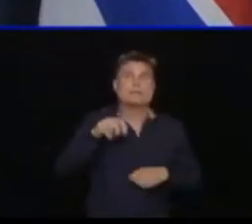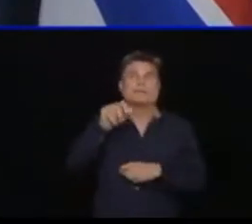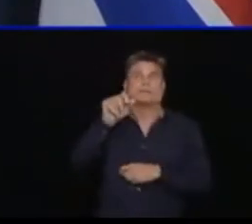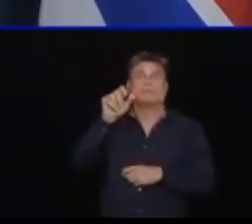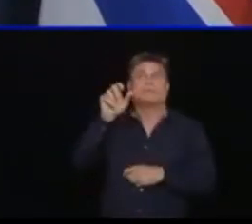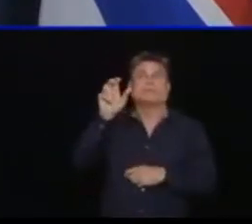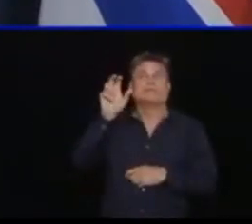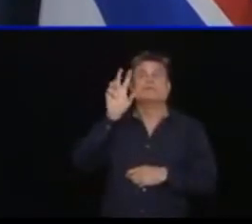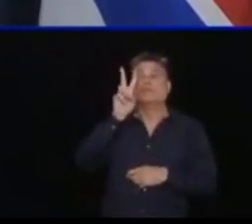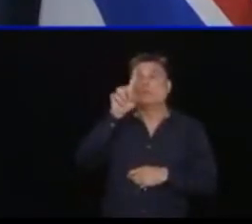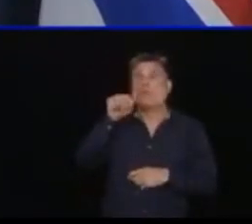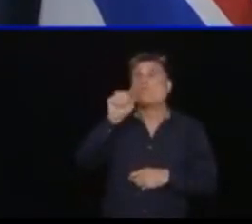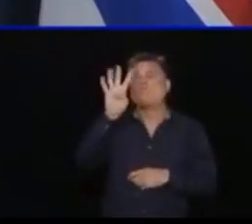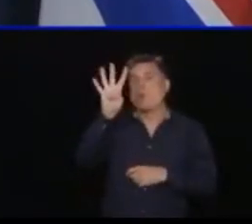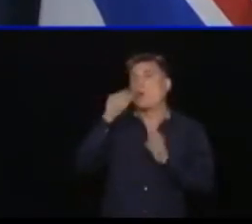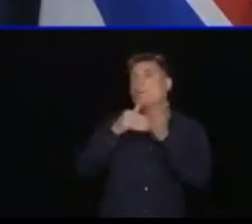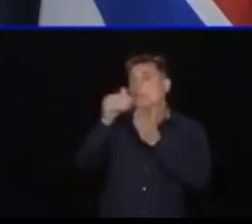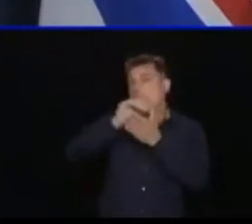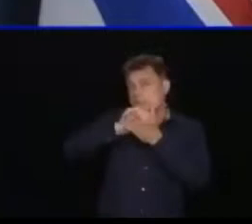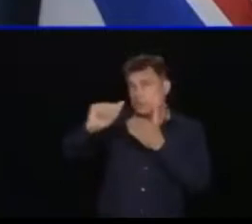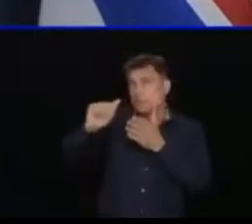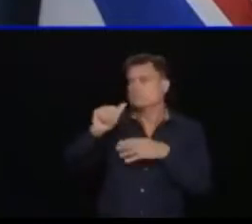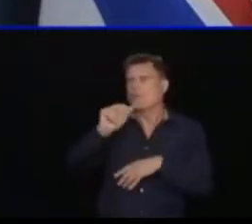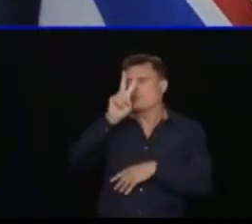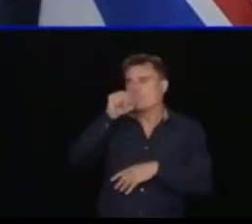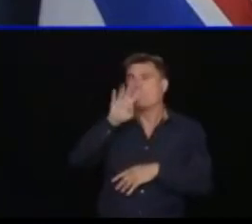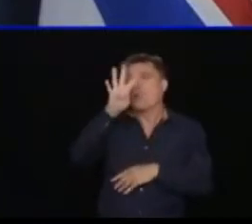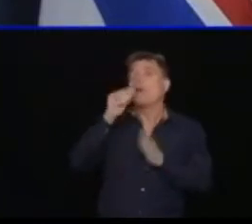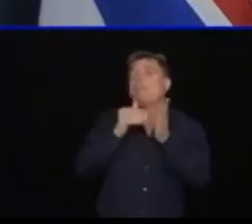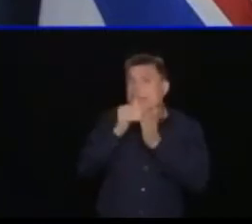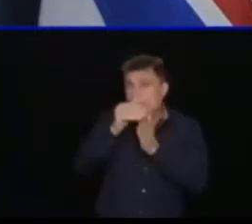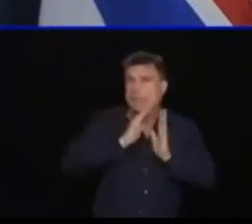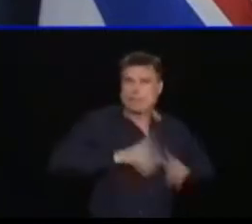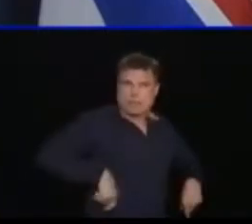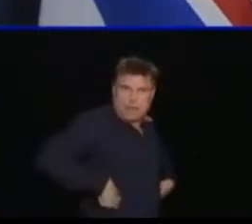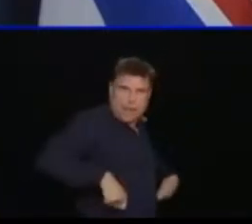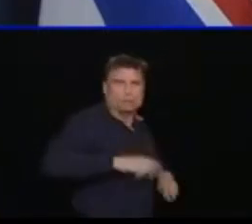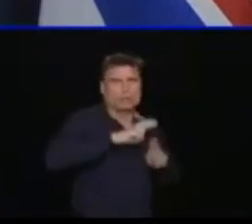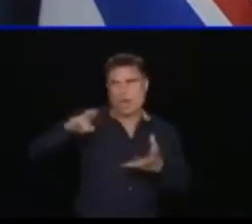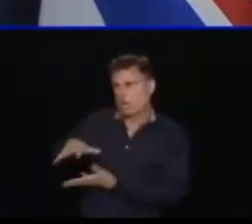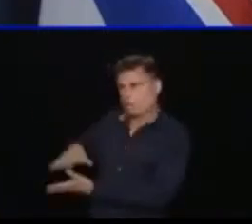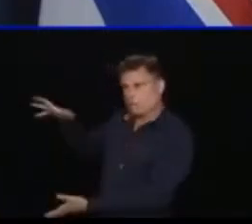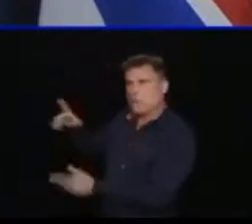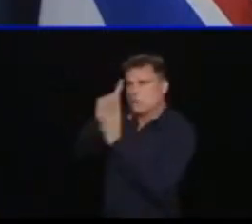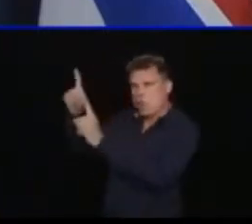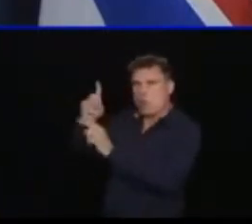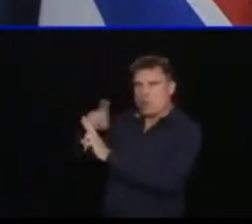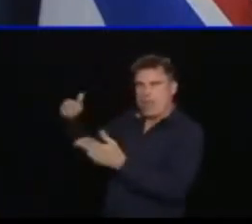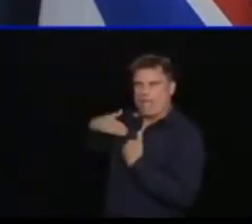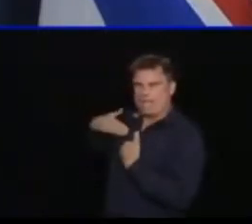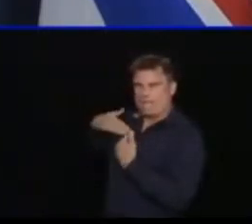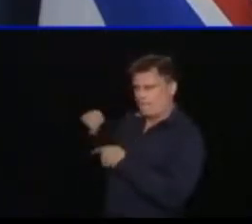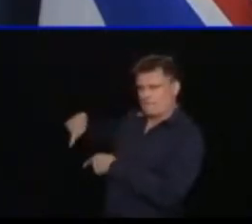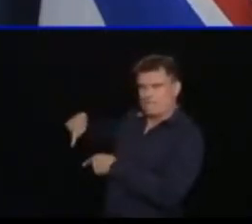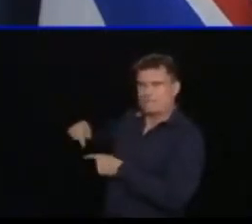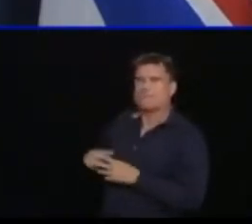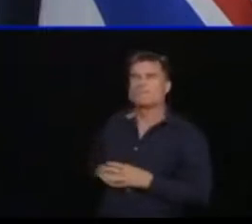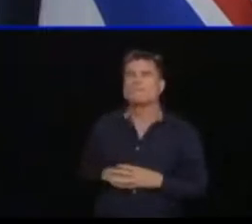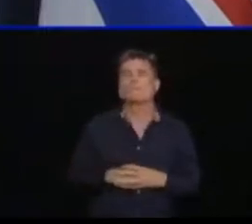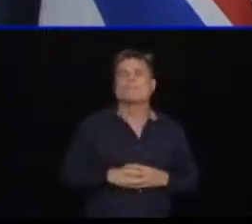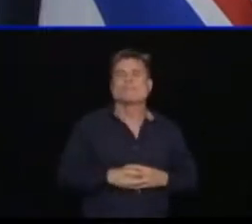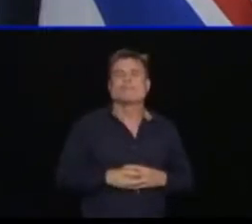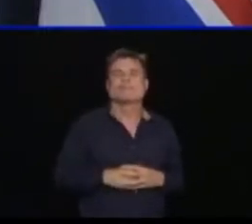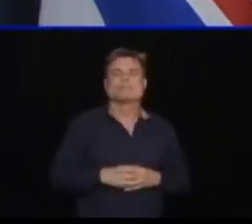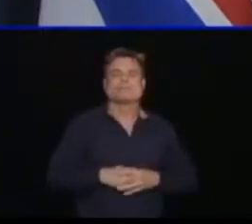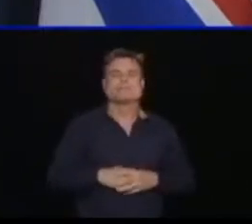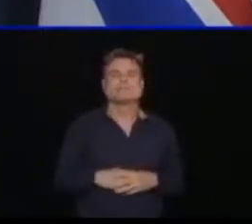的多少加仑多少防护口罩多少手套，多少这个护目镜等等。